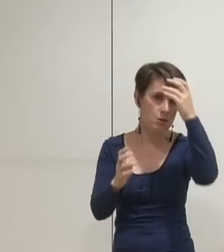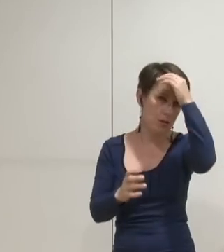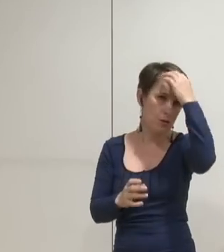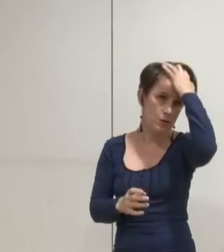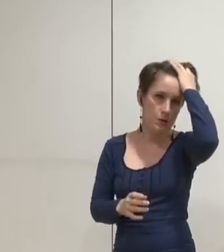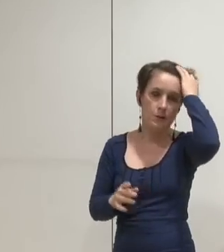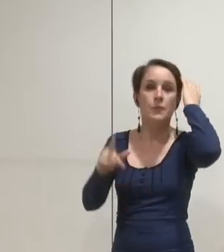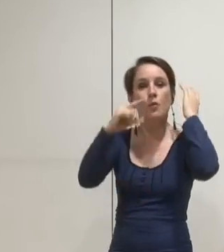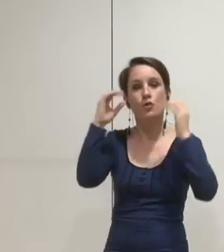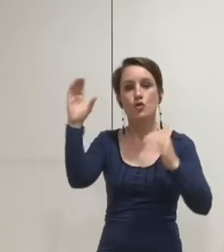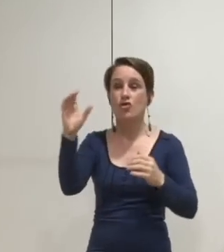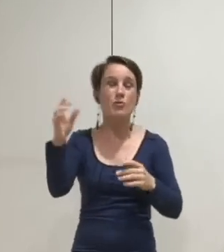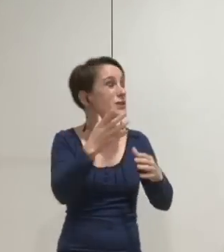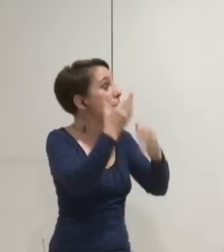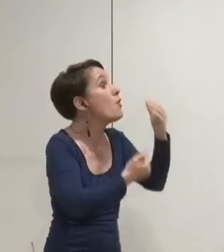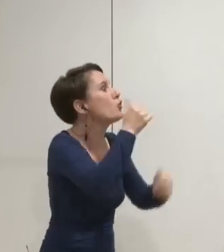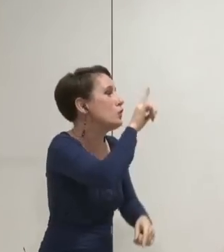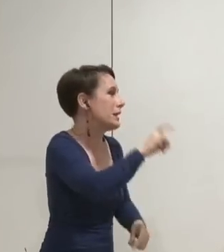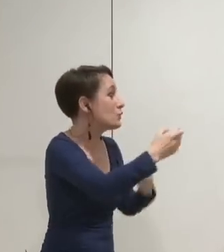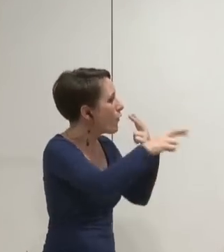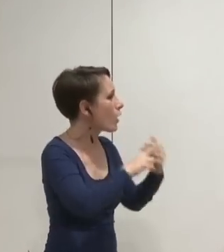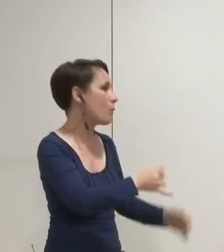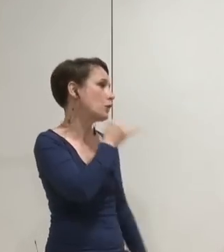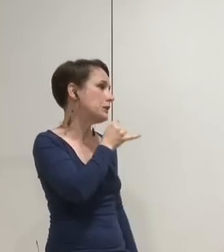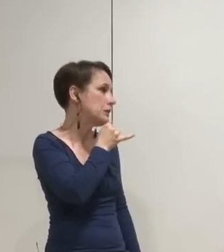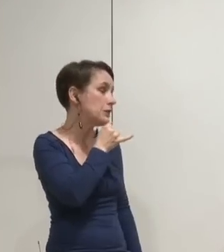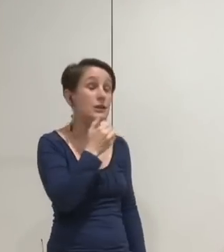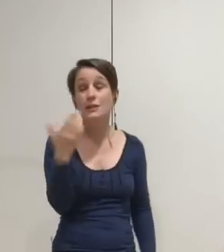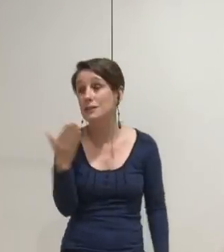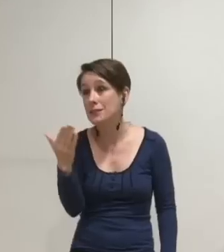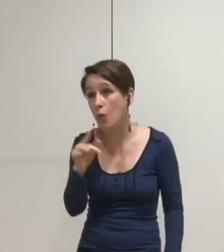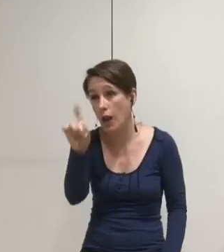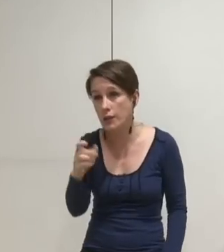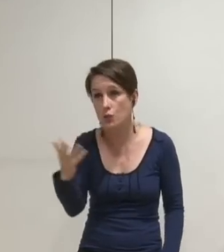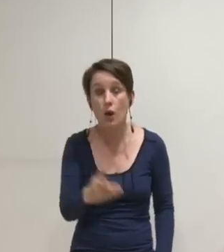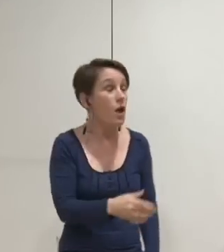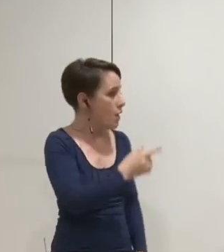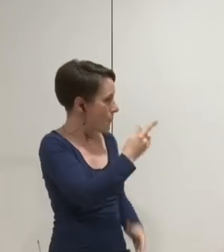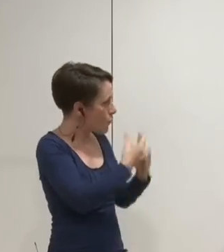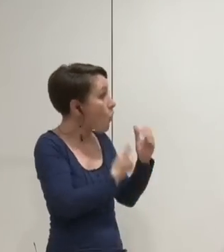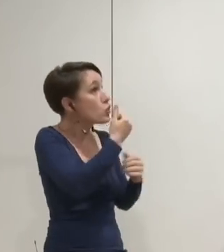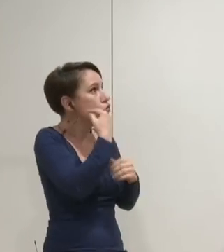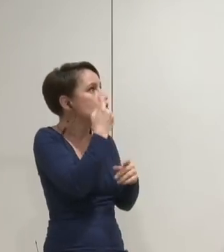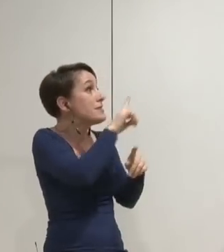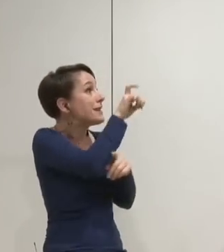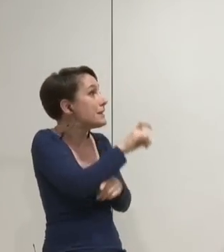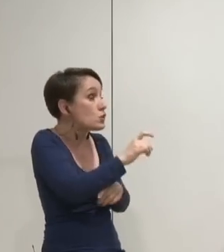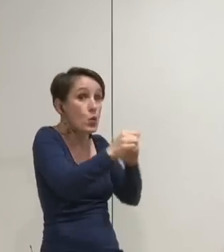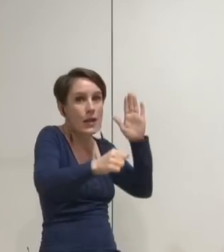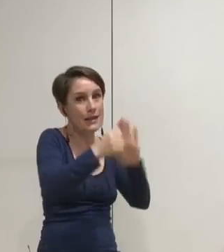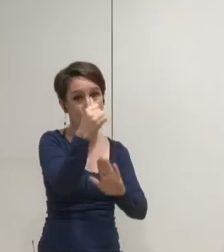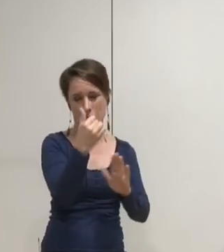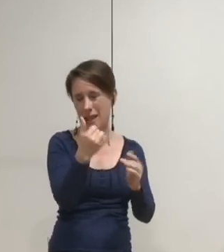ah pour quelle question vous n'avez pas répondu à une question essentielle c'est et qui est très